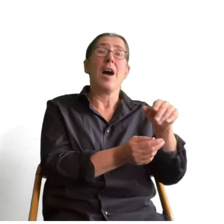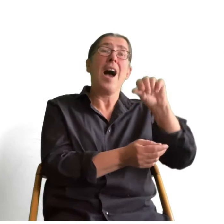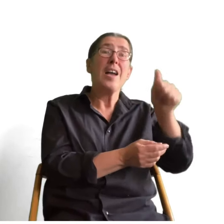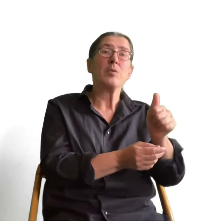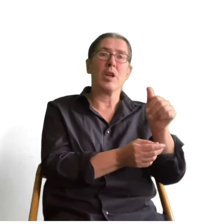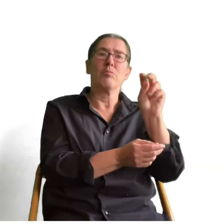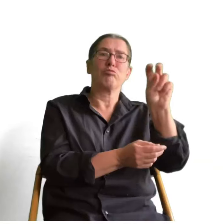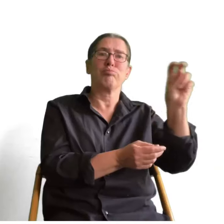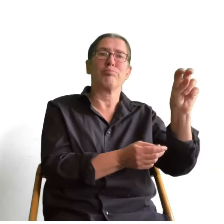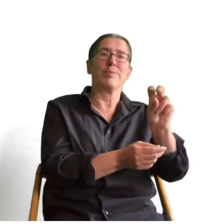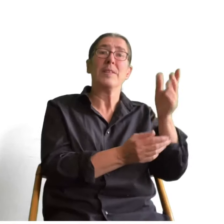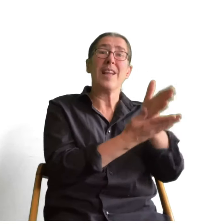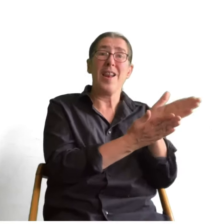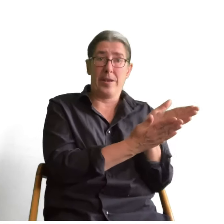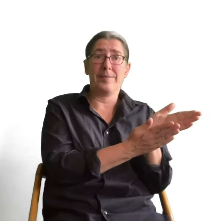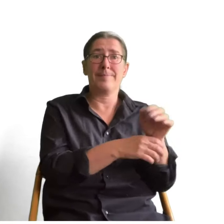hat 100 Teile.